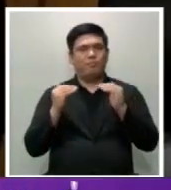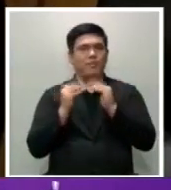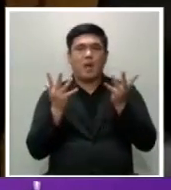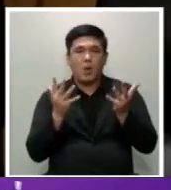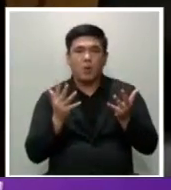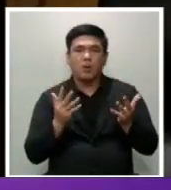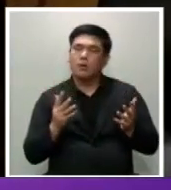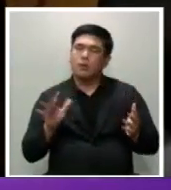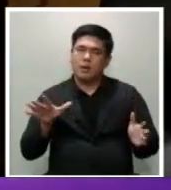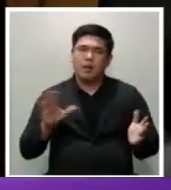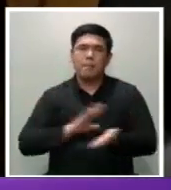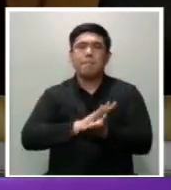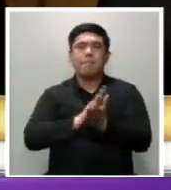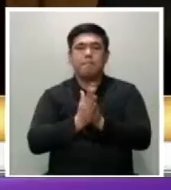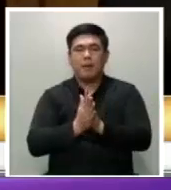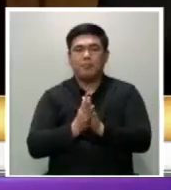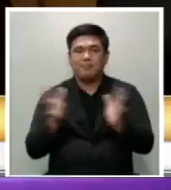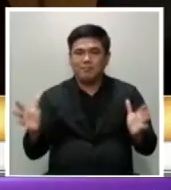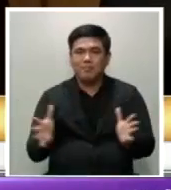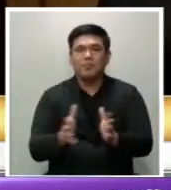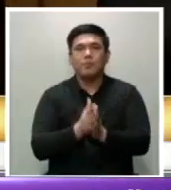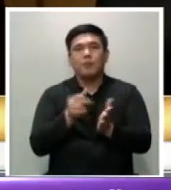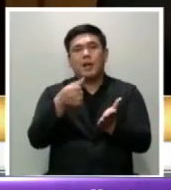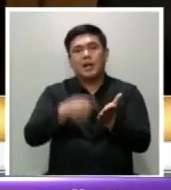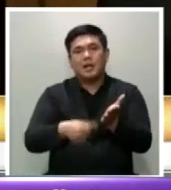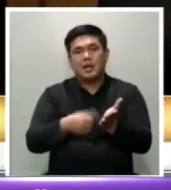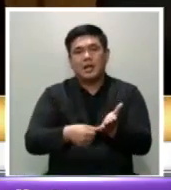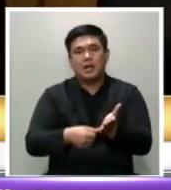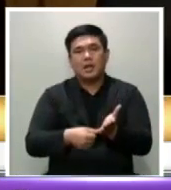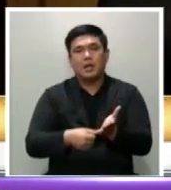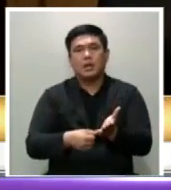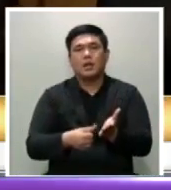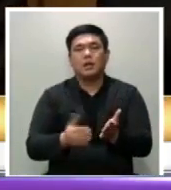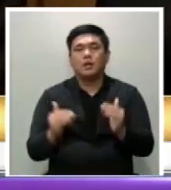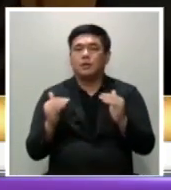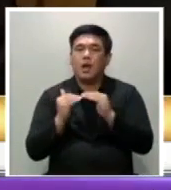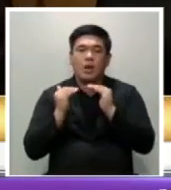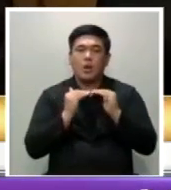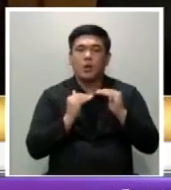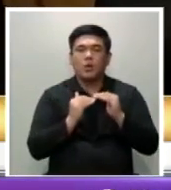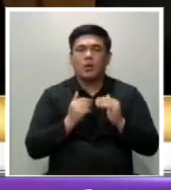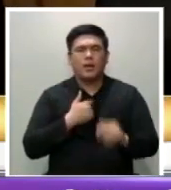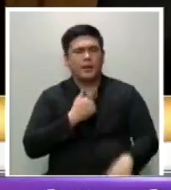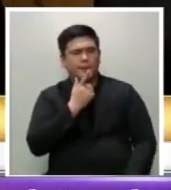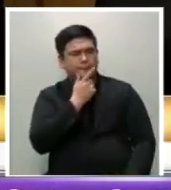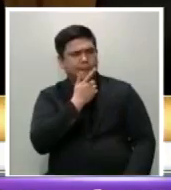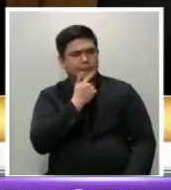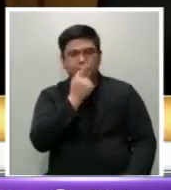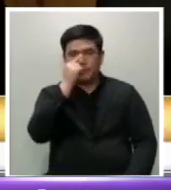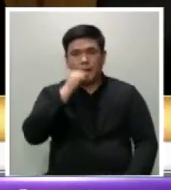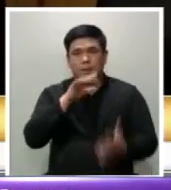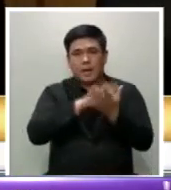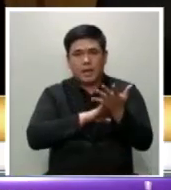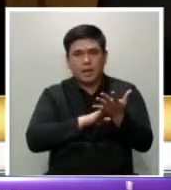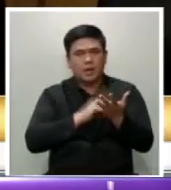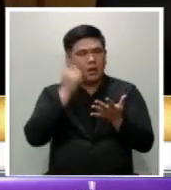บบเดียวกันแต่พอจะแบบเดียวกันเอ๊ะจะทำยังไงให้บุหรี่ในได้ประโยชน์เขาก็คิดกันมาด้วยสติปัญญาอันเ